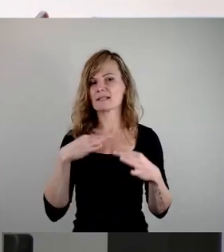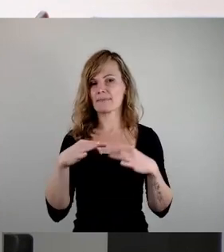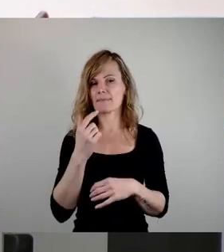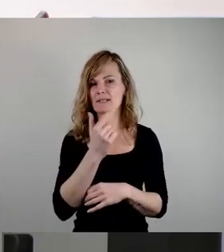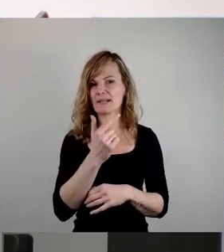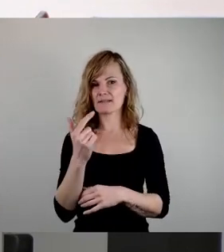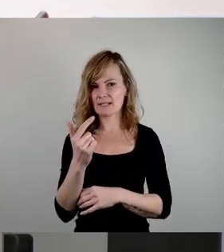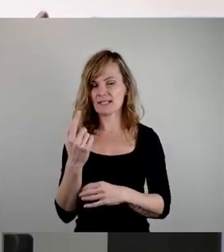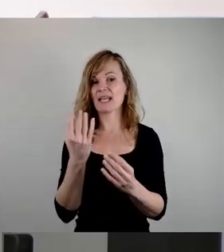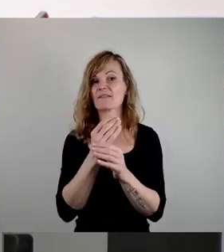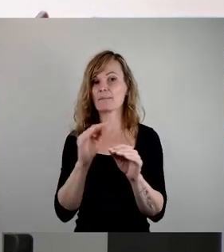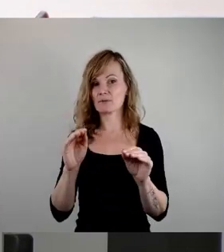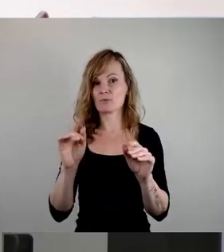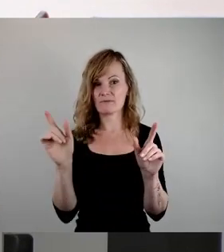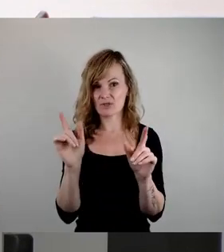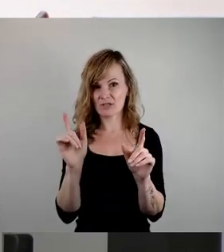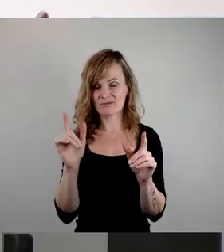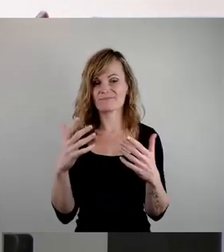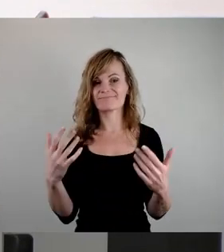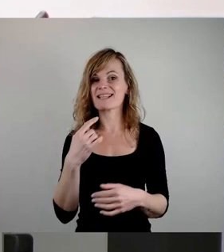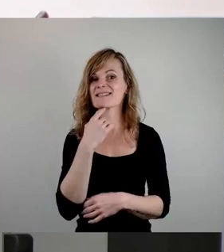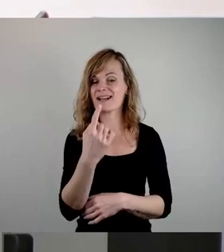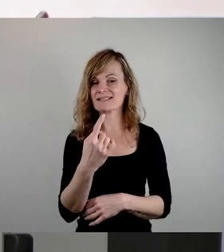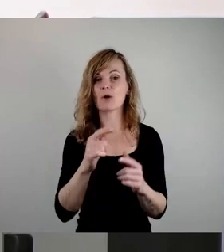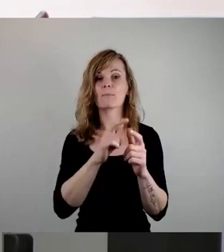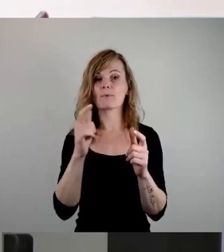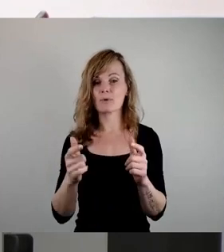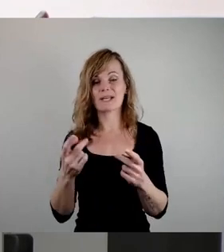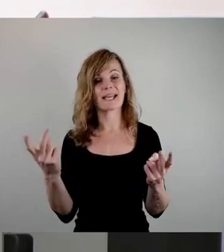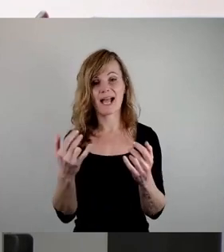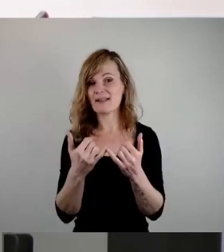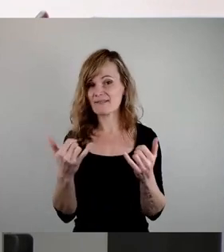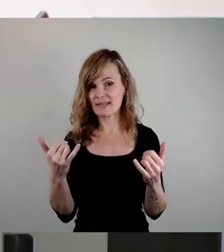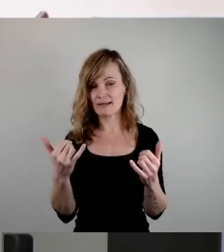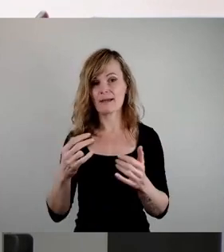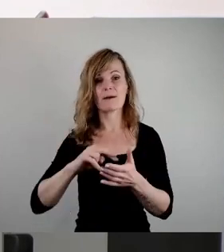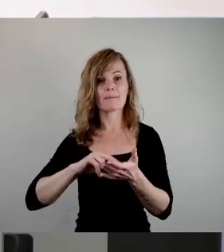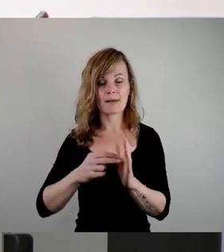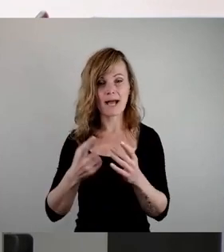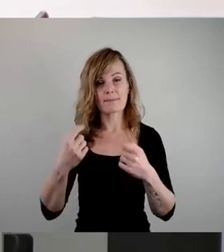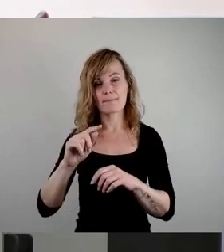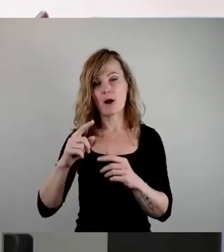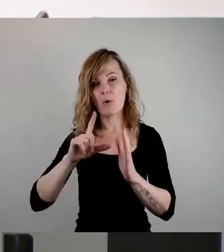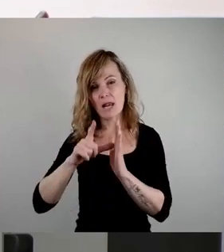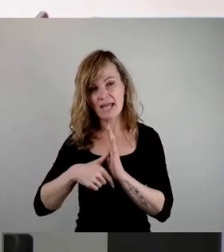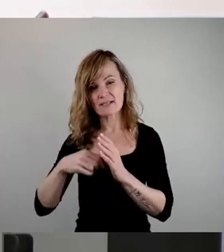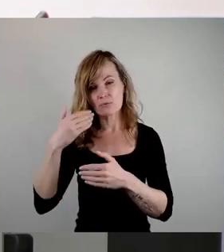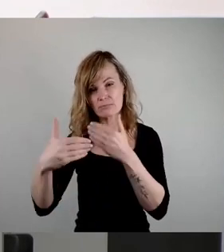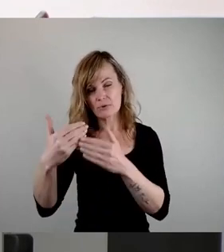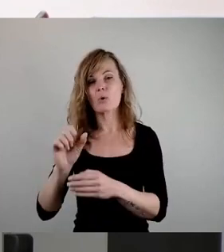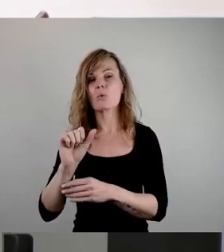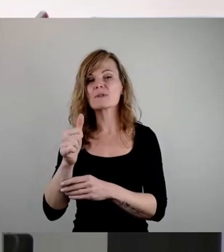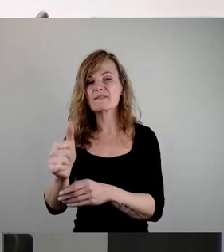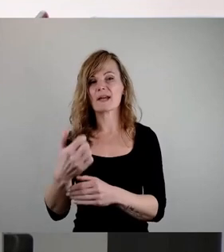19.09.2022 auch gesagt wurde, eine Brücke, egal welcher Art, wird mit allen Plan- und Bauleistungen in ca. 13 bis 20 Jahren fertiggestellt